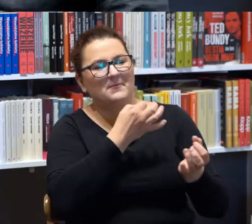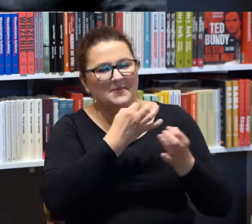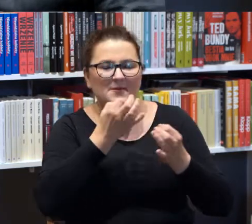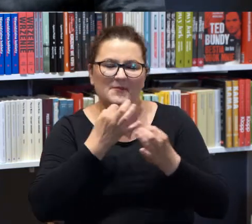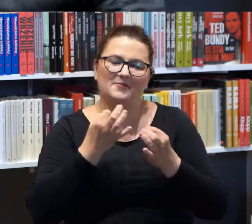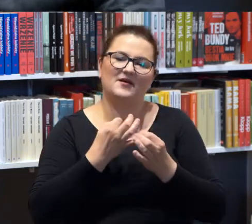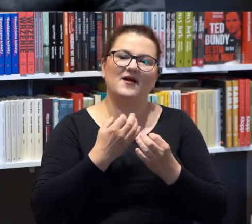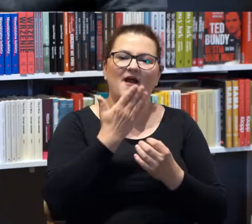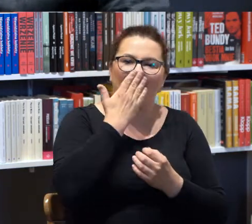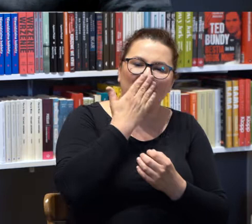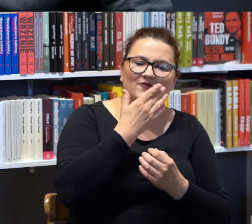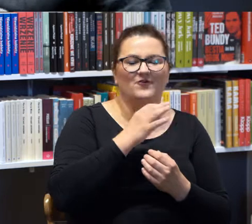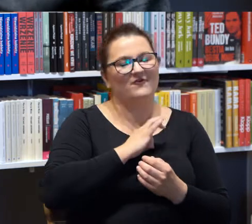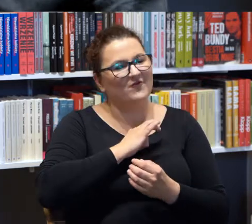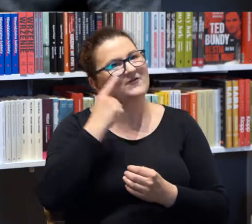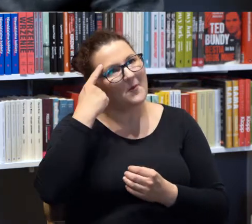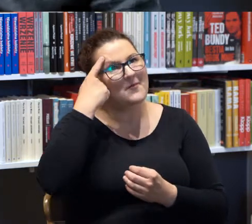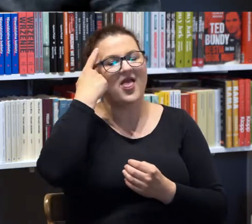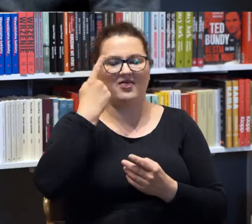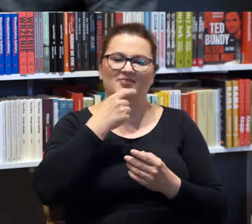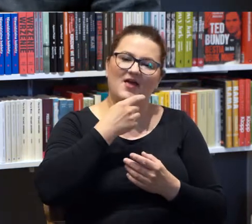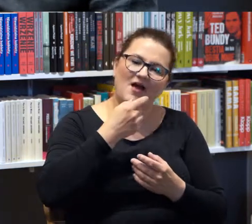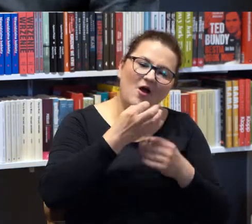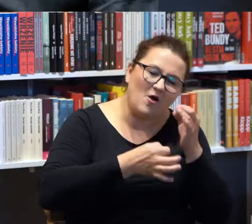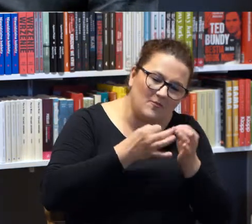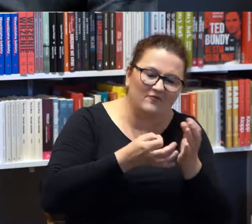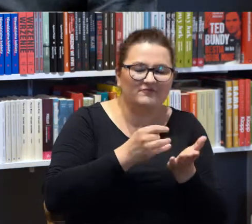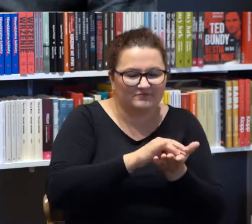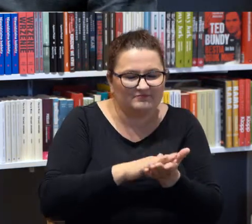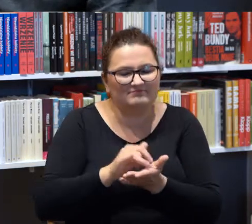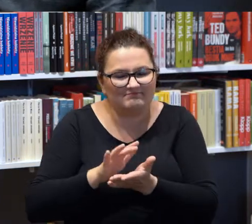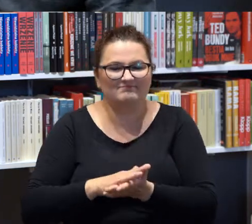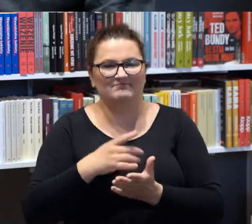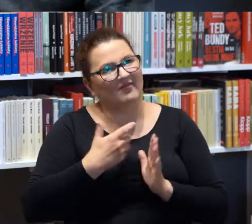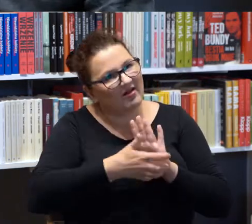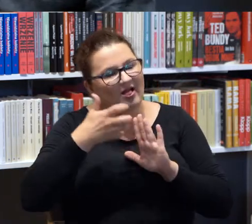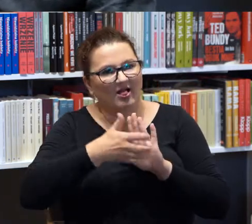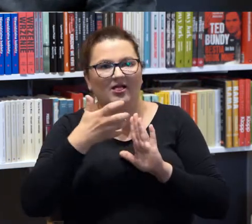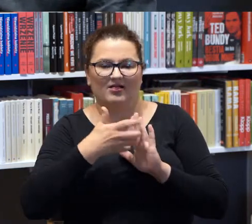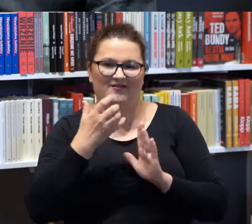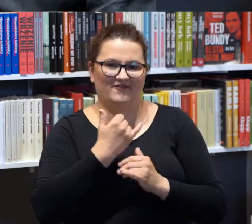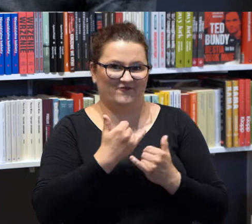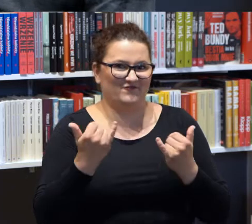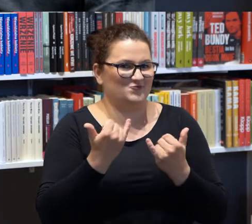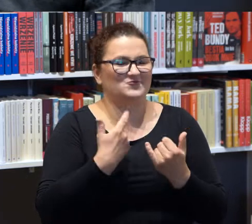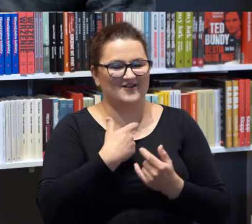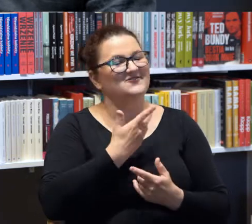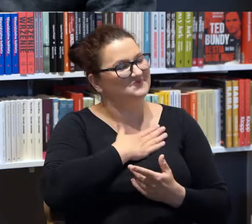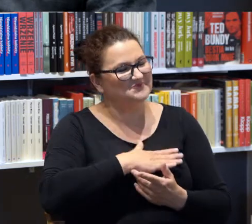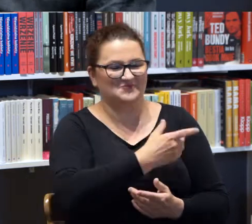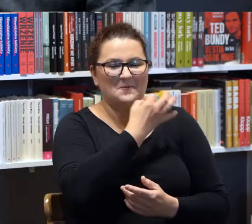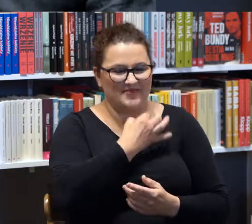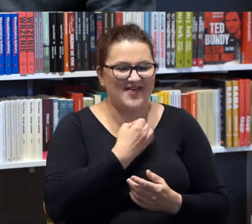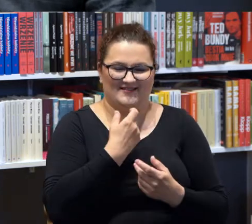o opisywanie swoich wspomnień, tak grzebiemy w tym i grzebiemy, więc to jest, z wielką radością przyjmuję to pytanie i bardzo za nie